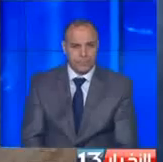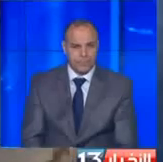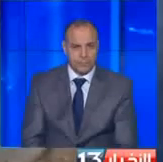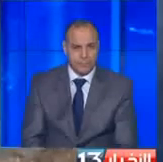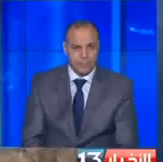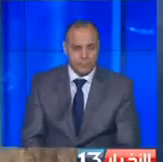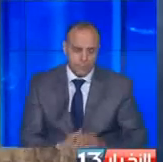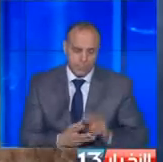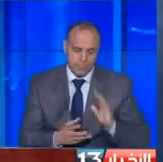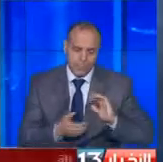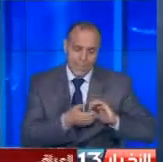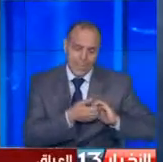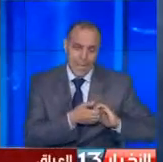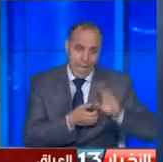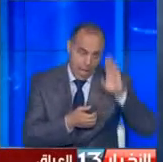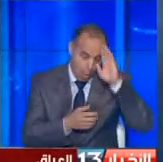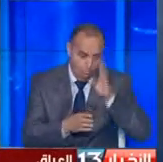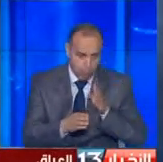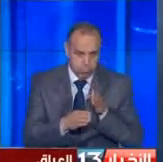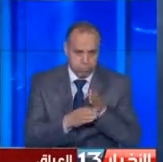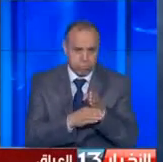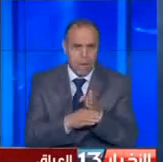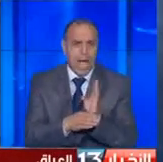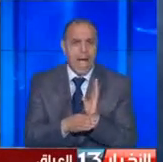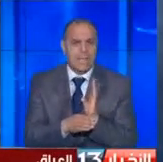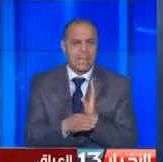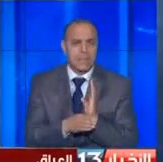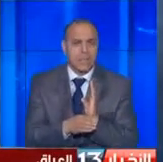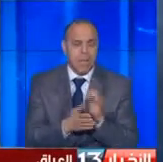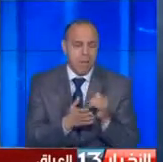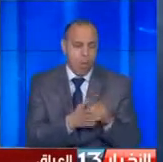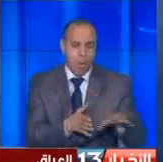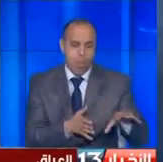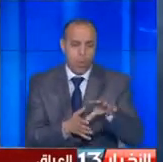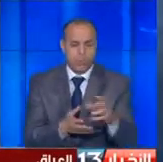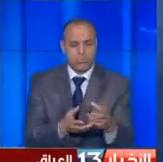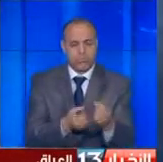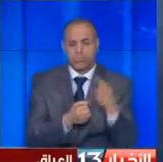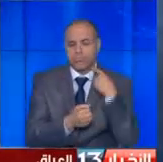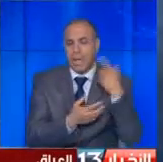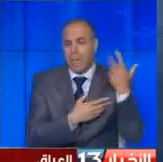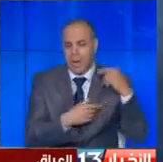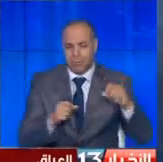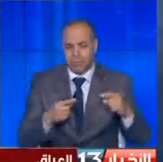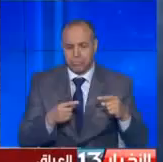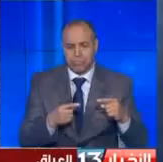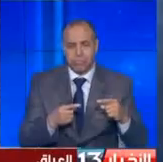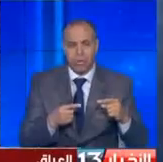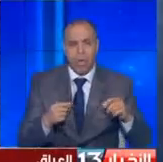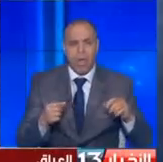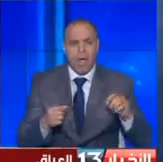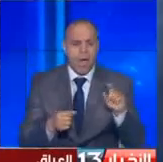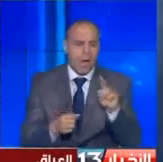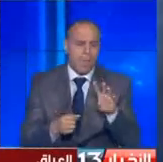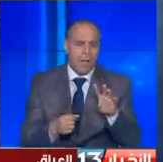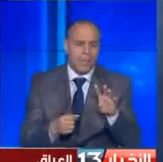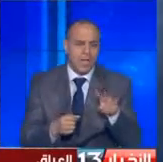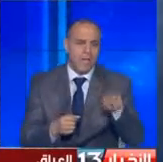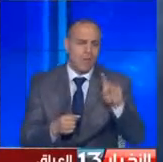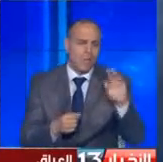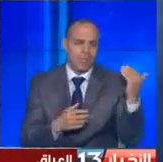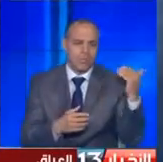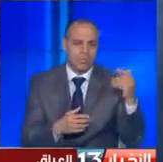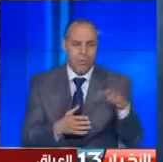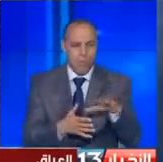بدأت القوات الاتحادية العراقية عملية عسكرية لاستعادة مواقعها التي خسرتها بعد أحداث 14 و2000